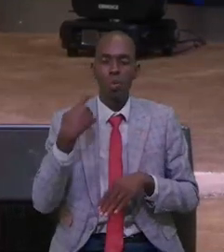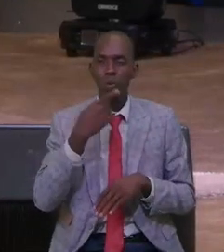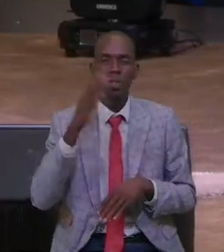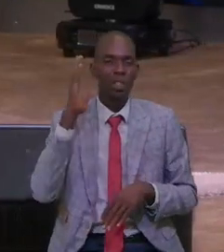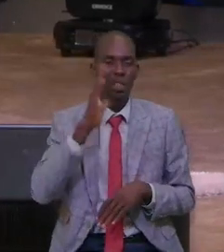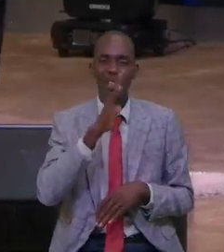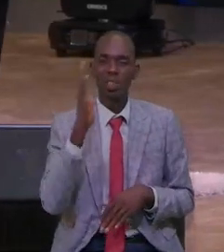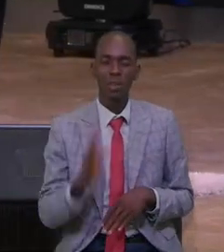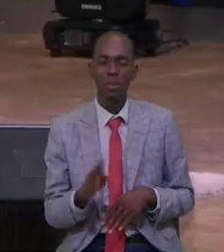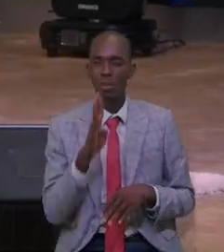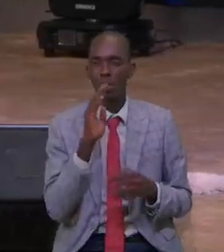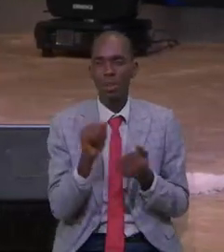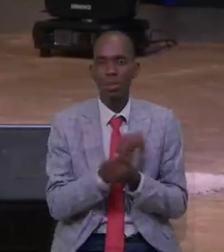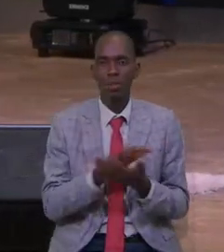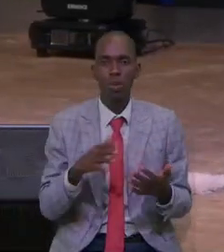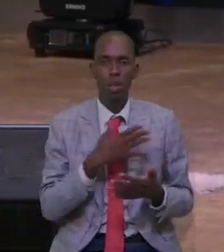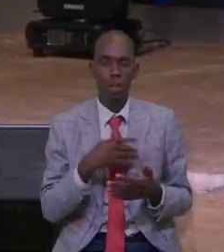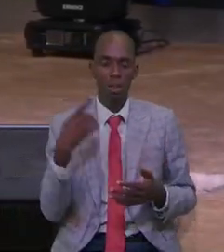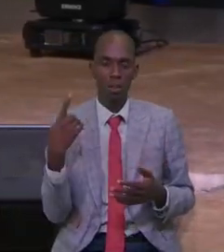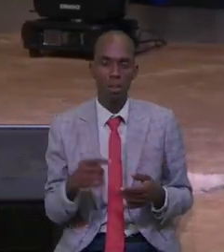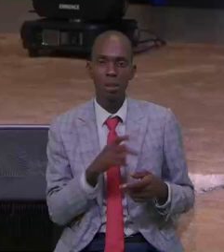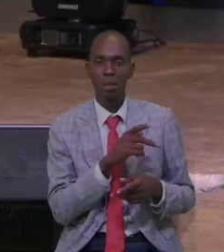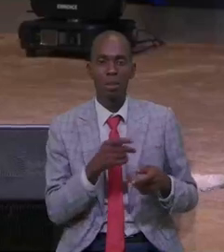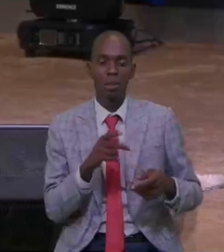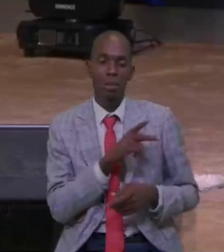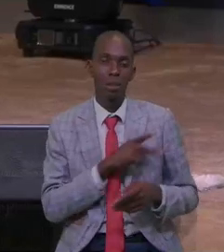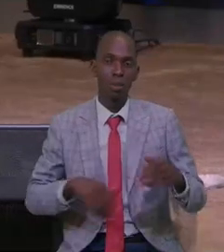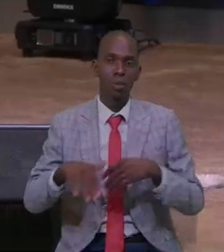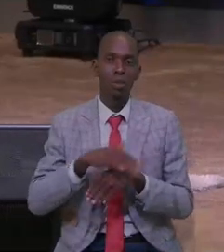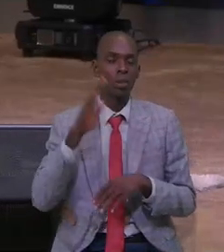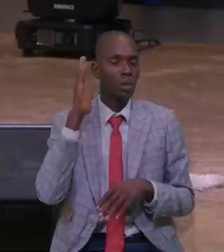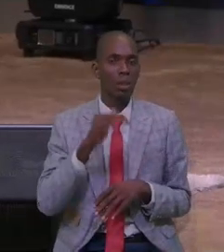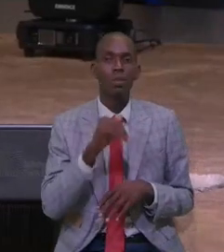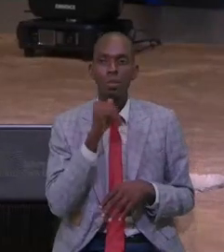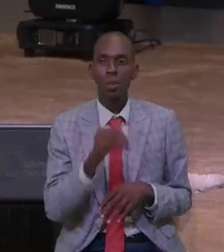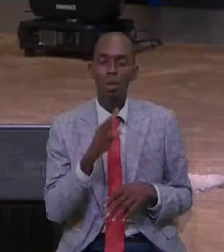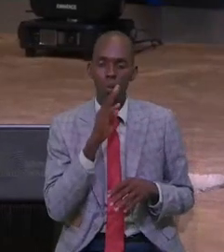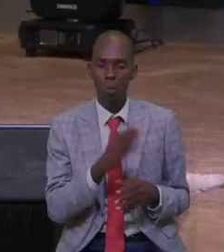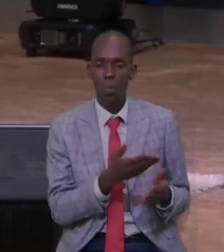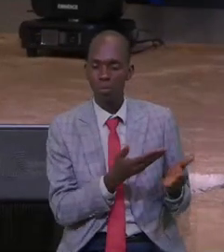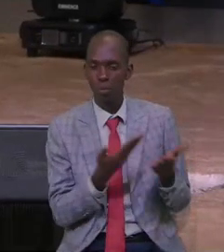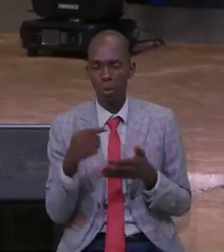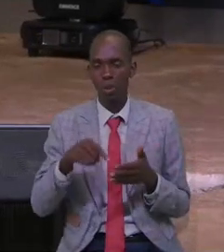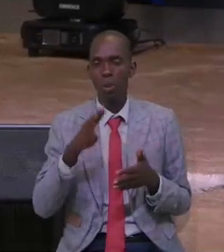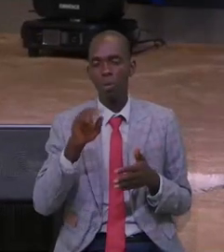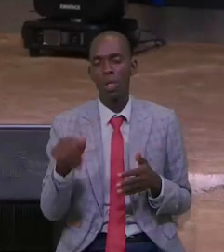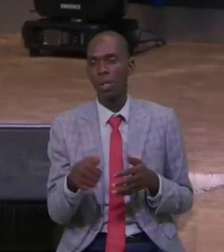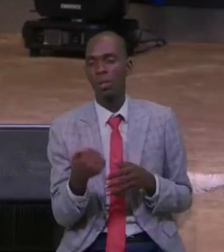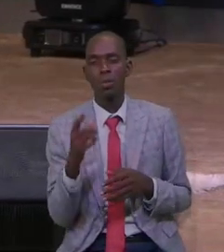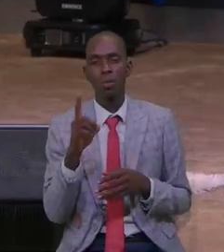et qui ne passera point sous la domination d'un autre peuple. Il les brisera